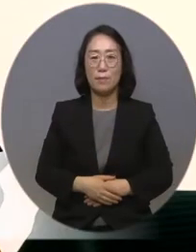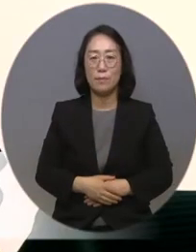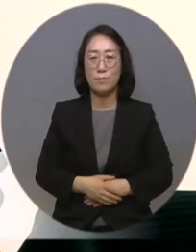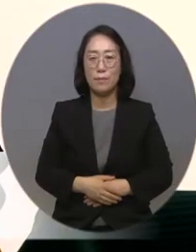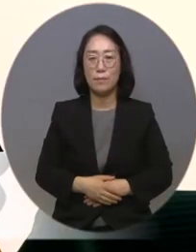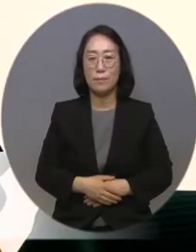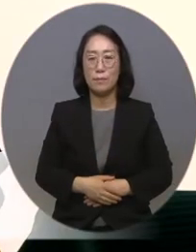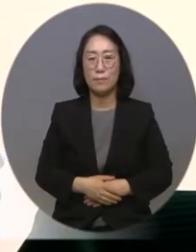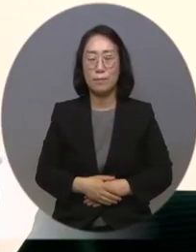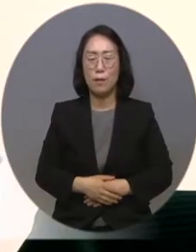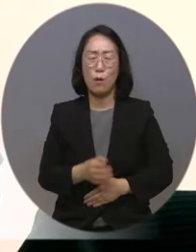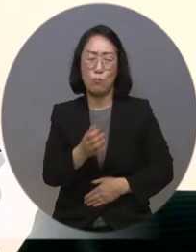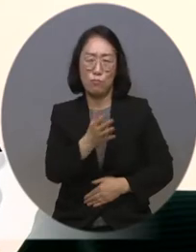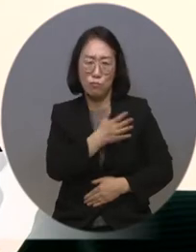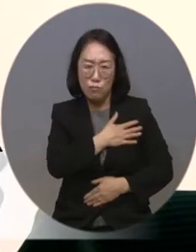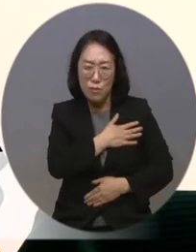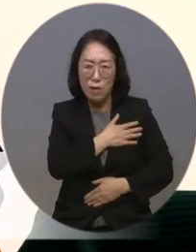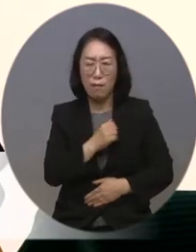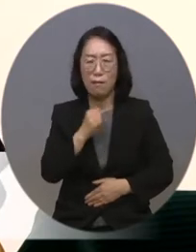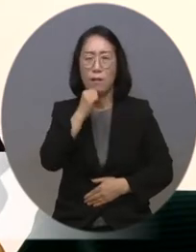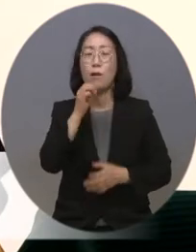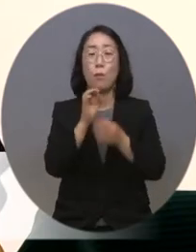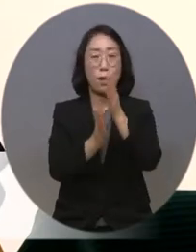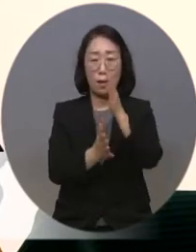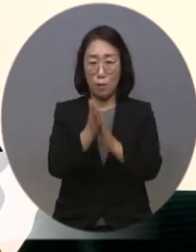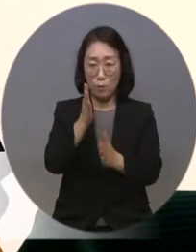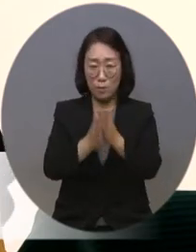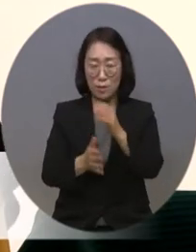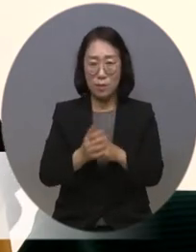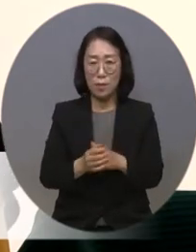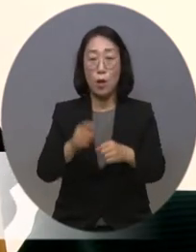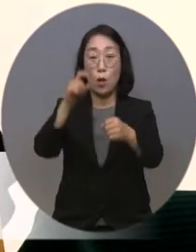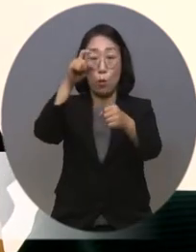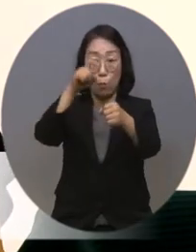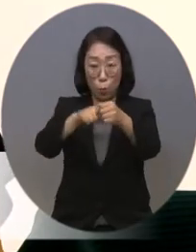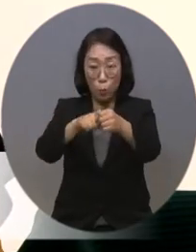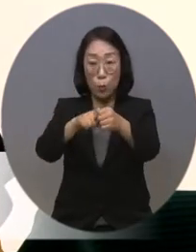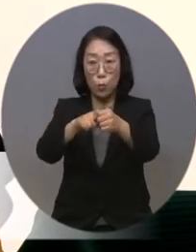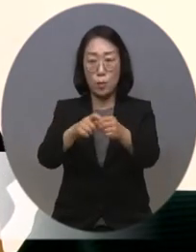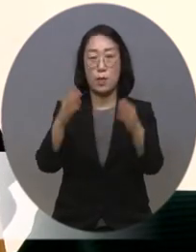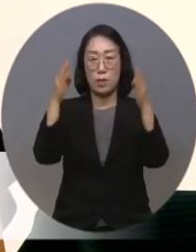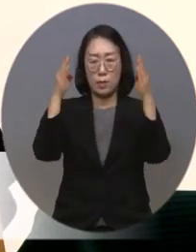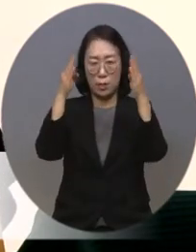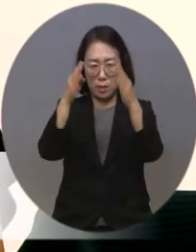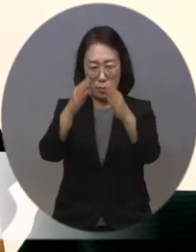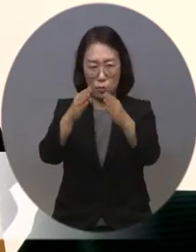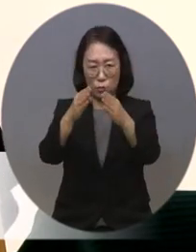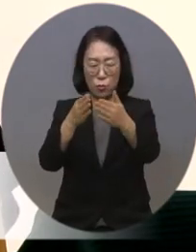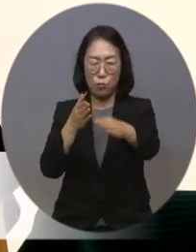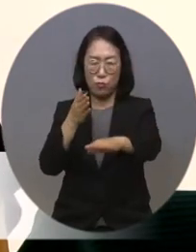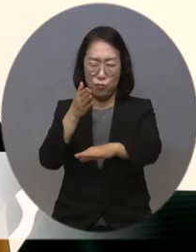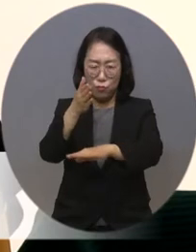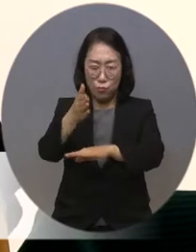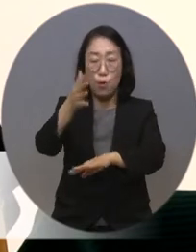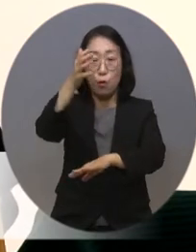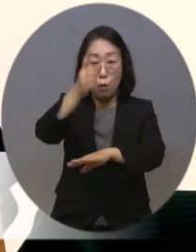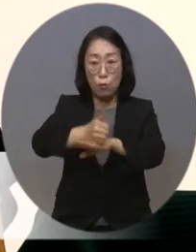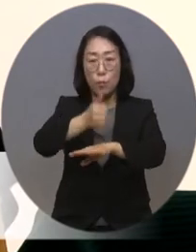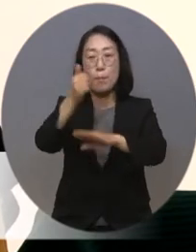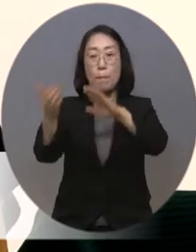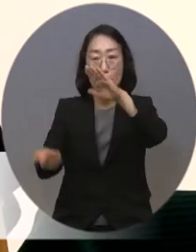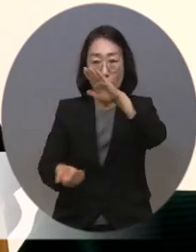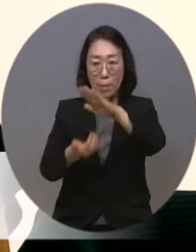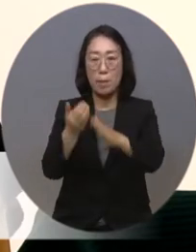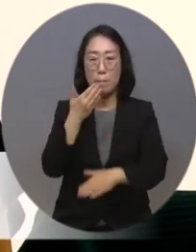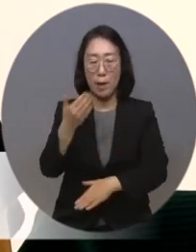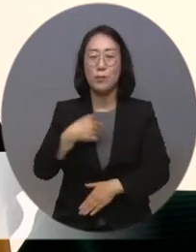있는 사람이든 없는 사람이든 그 목표를 향해서 가면은 다 이루어지는 걸로 생각을 하고 저도 이제